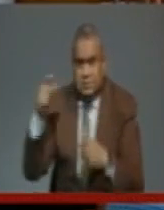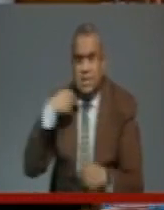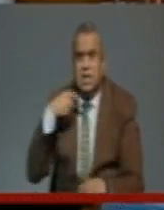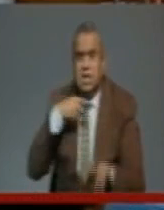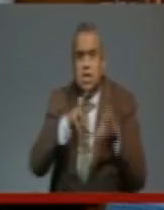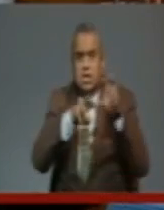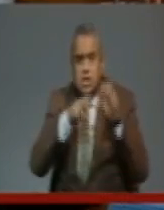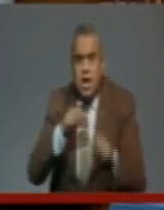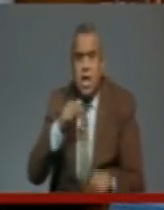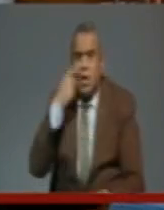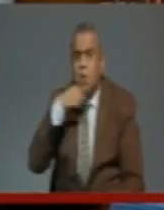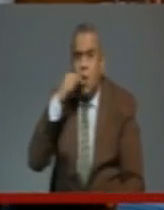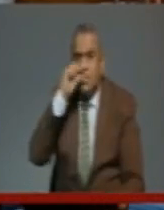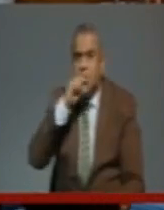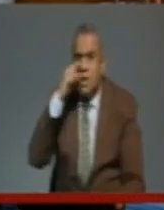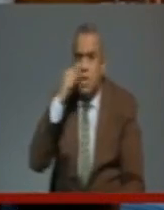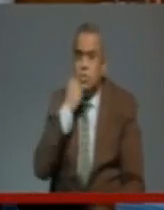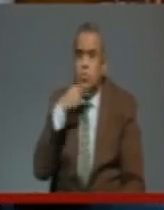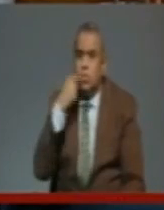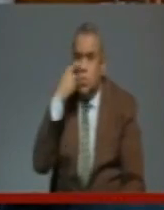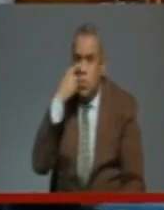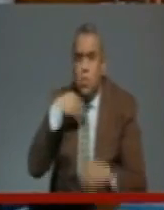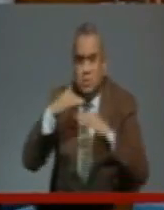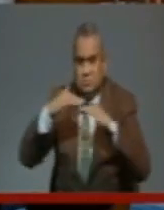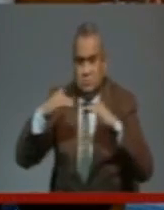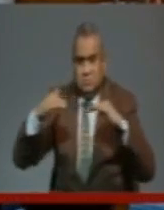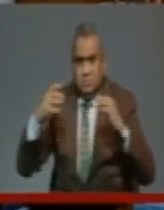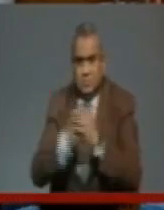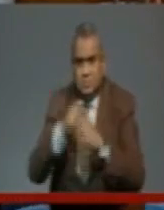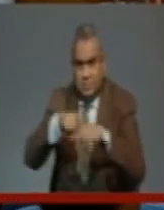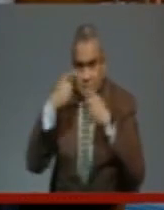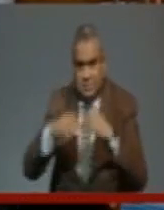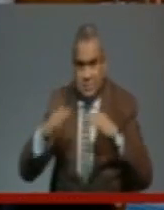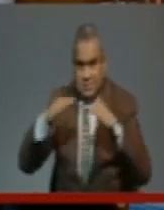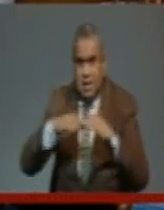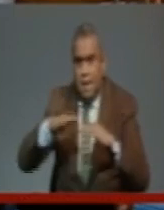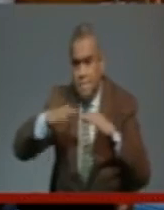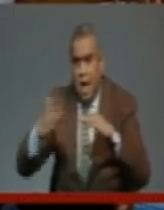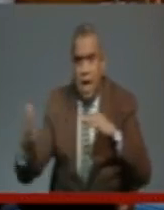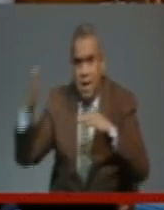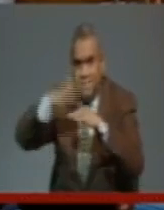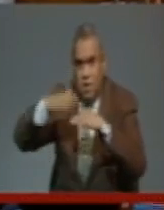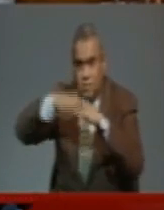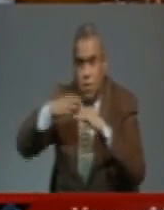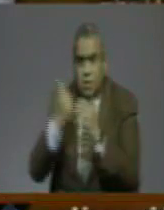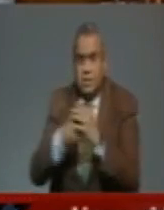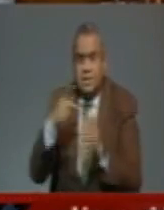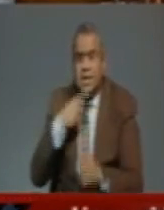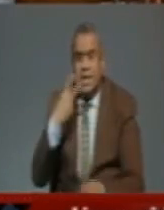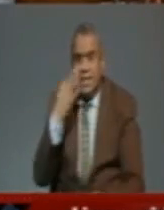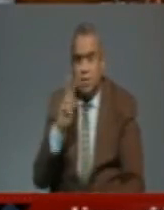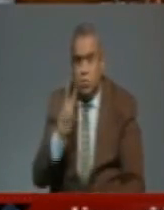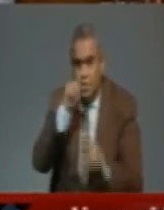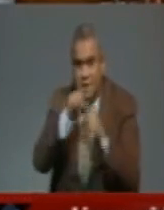النطرون علشان نخلق الارض ثم نبدا نحسن التربه. احنا المرحله الاولى 273 فدان وصل نسبه